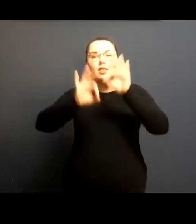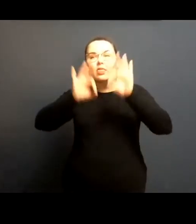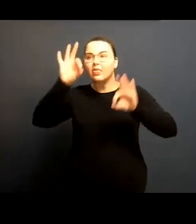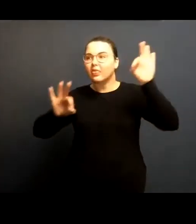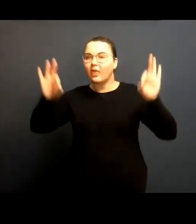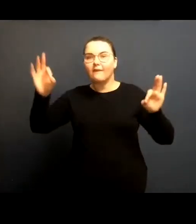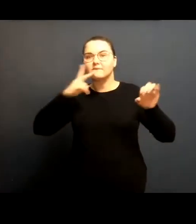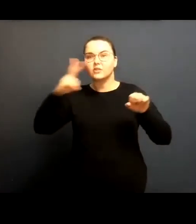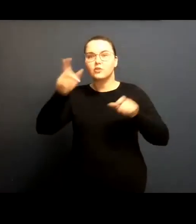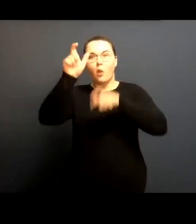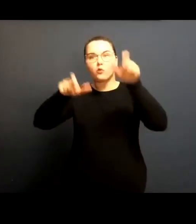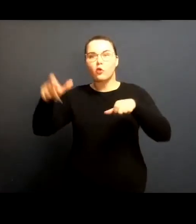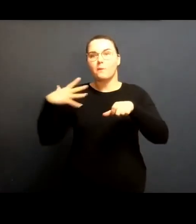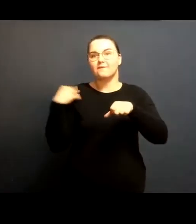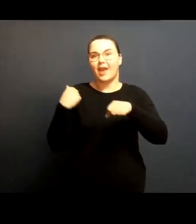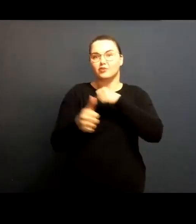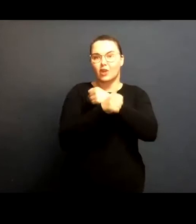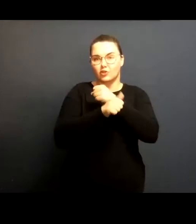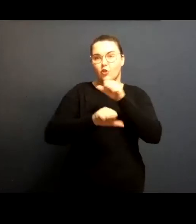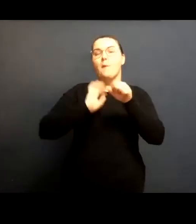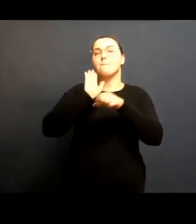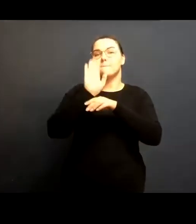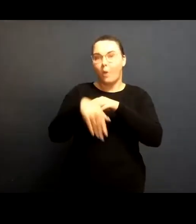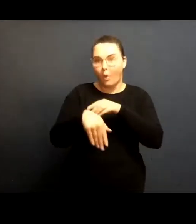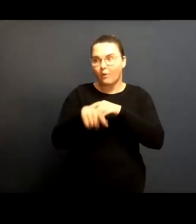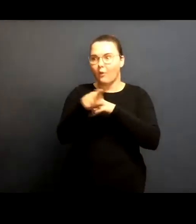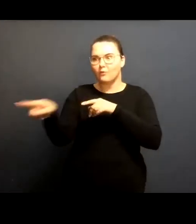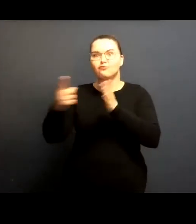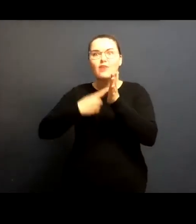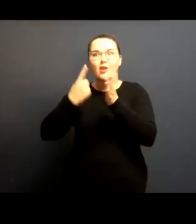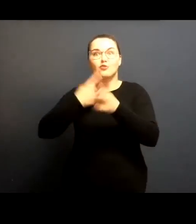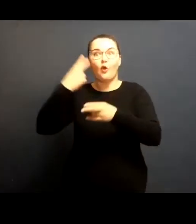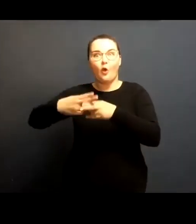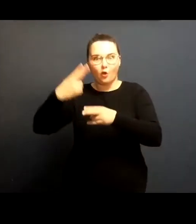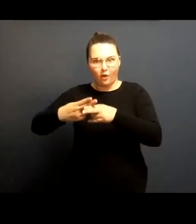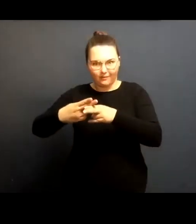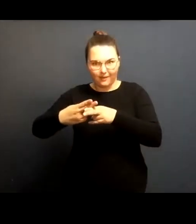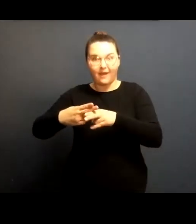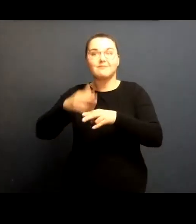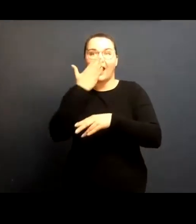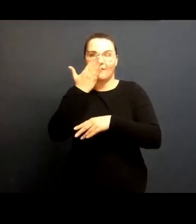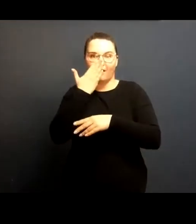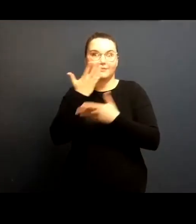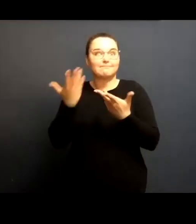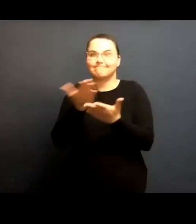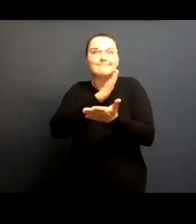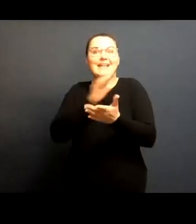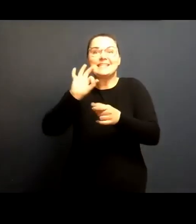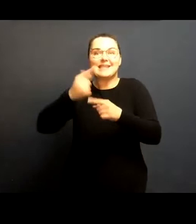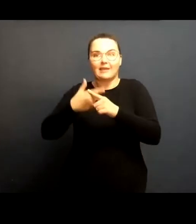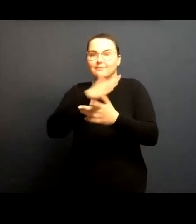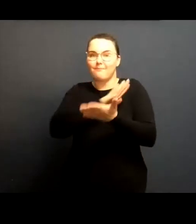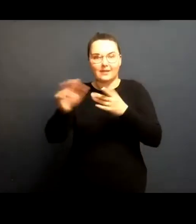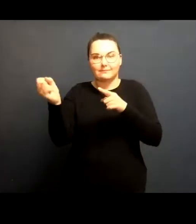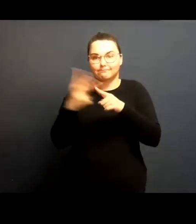które chorują na choroby przenoszone drogą płciową, nie stosują zabezpieczeń. Po 60 roku życia z